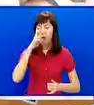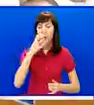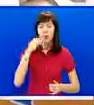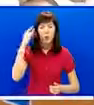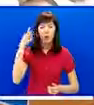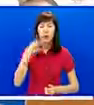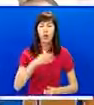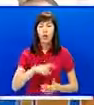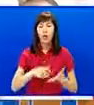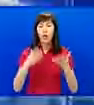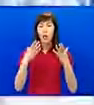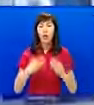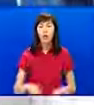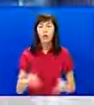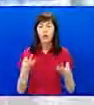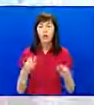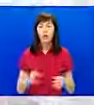юге отметили День Конституции.